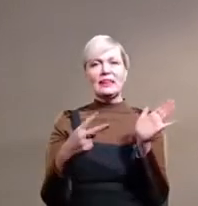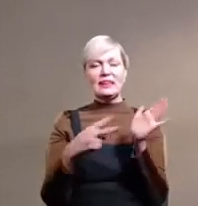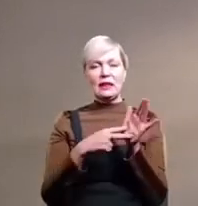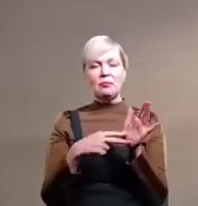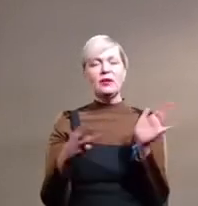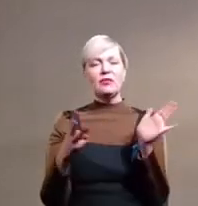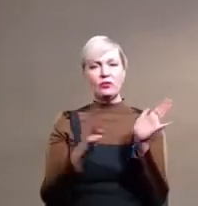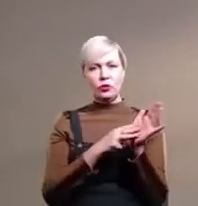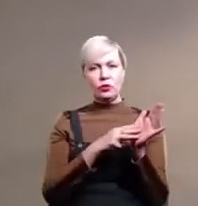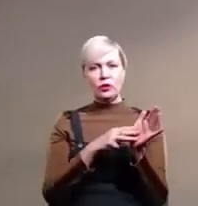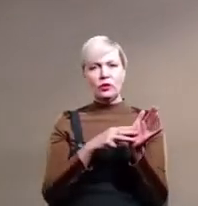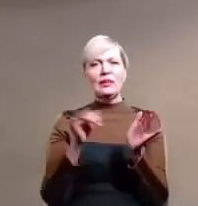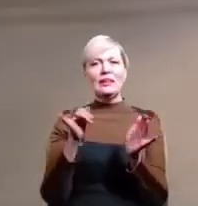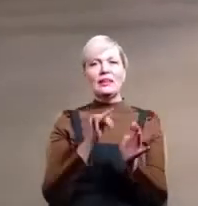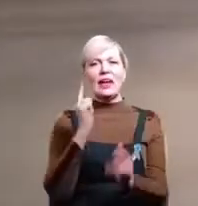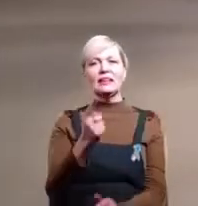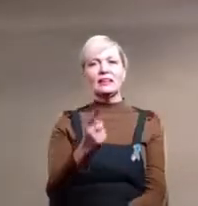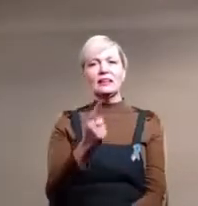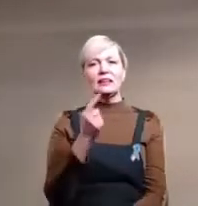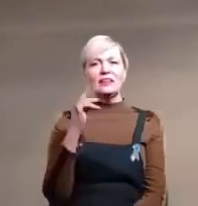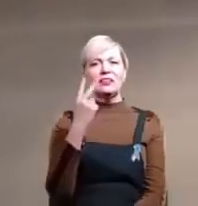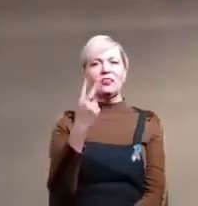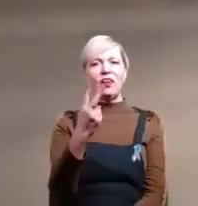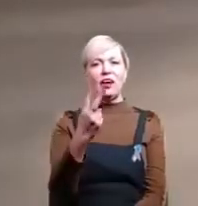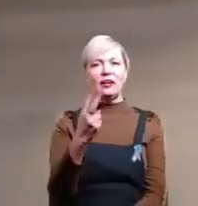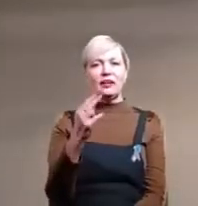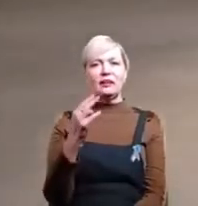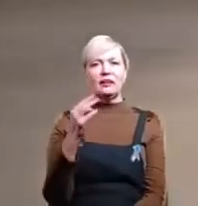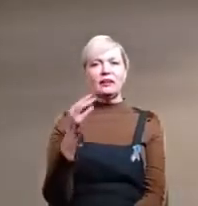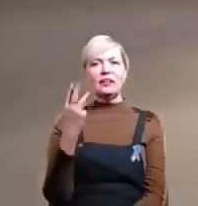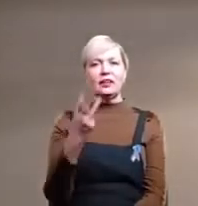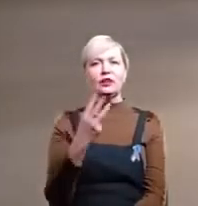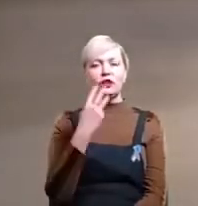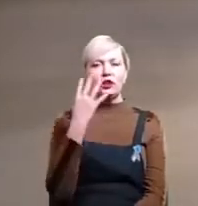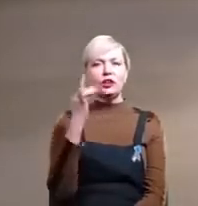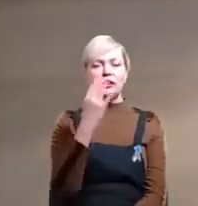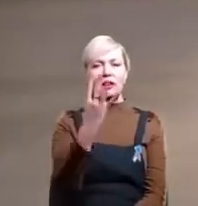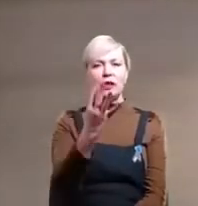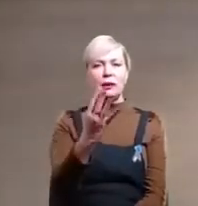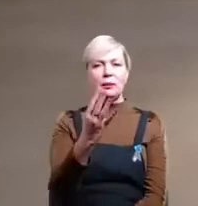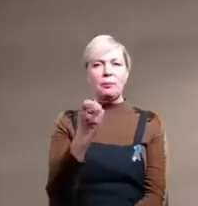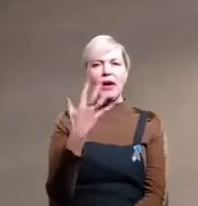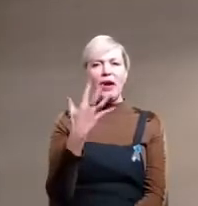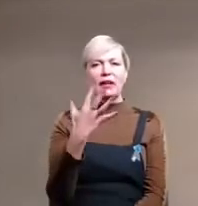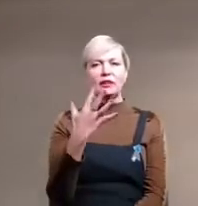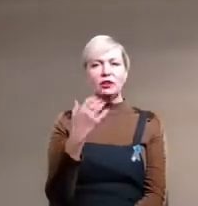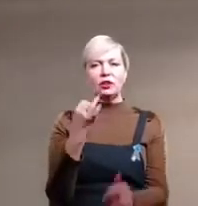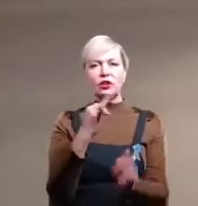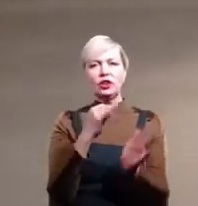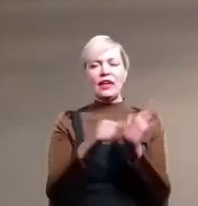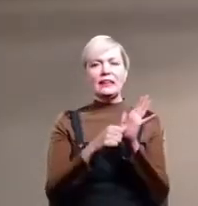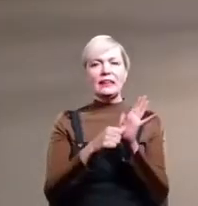5, 6, 7. И 1 и 2. 3 и 4.